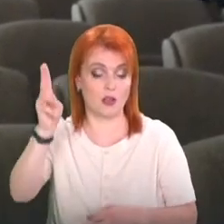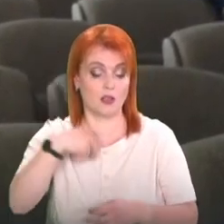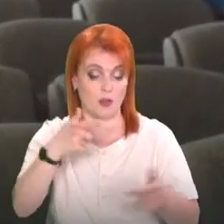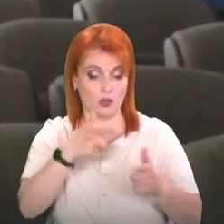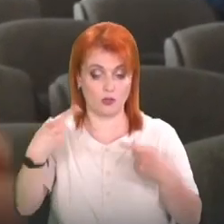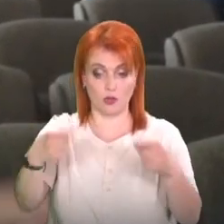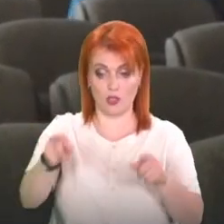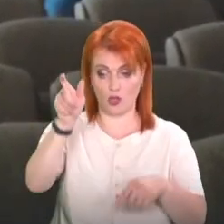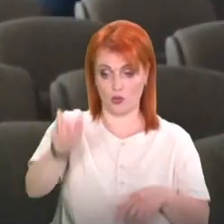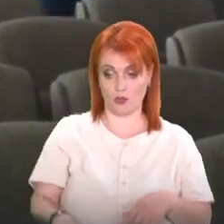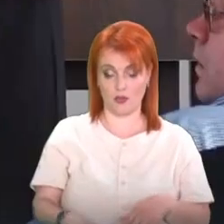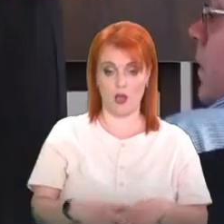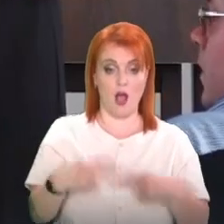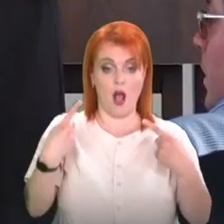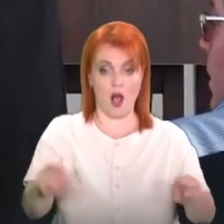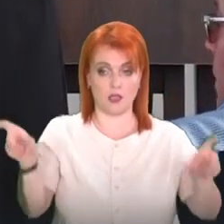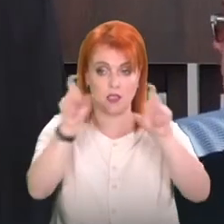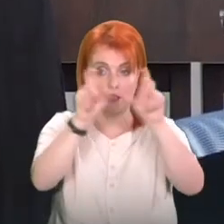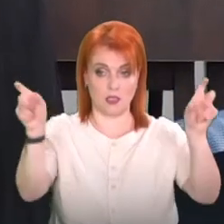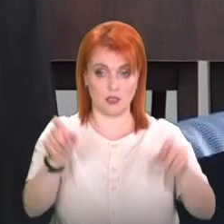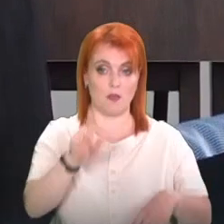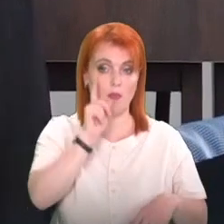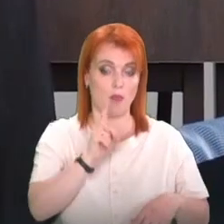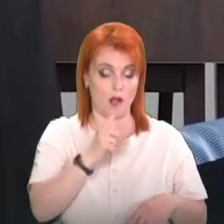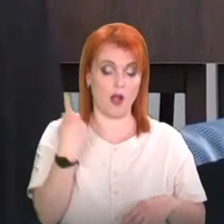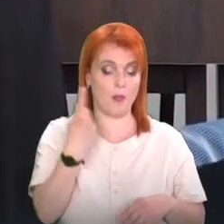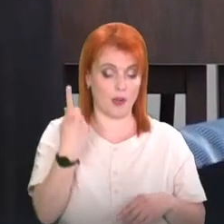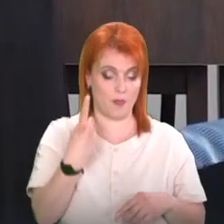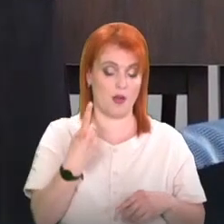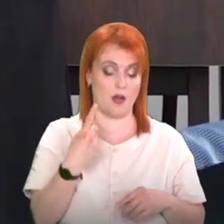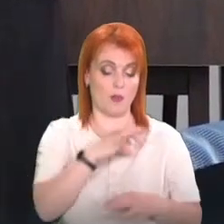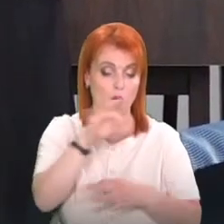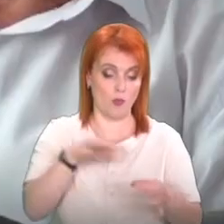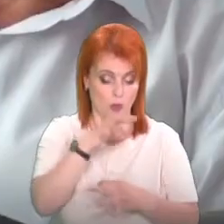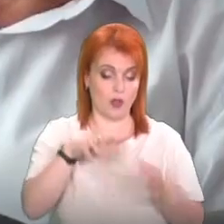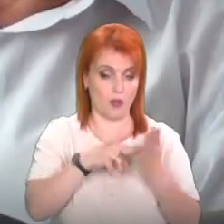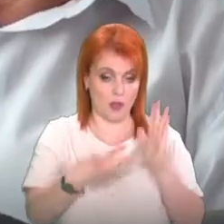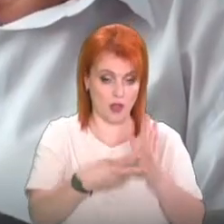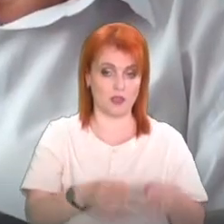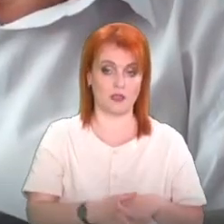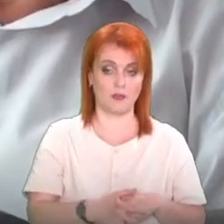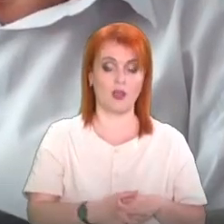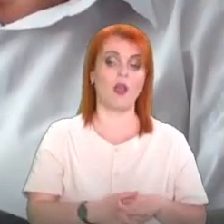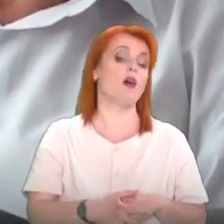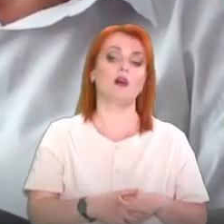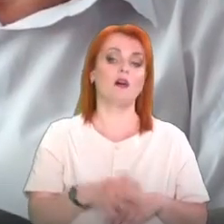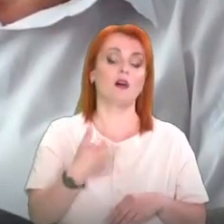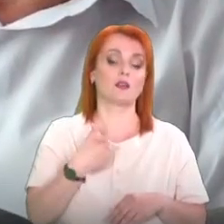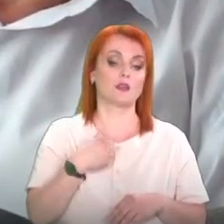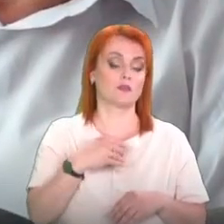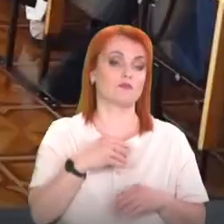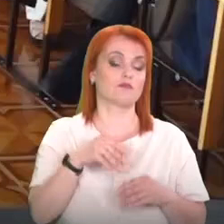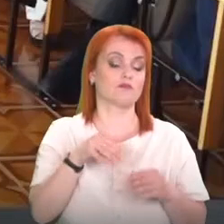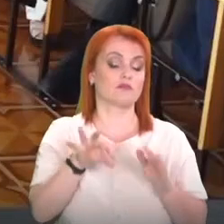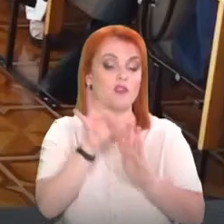persoane, alte instituții. Ca prima etapă a reformei administrației publice locale se propune amalgamarea voluntară, care presupune